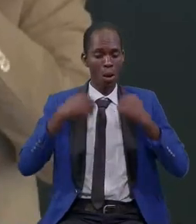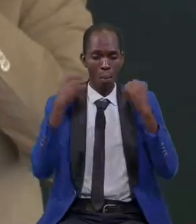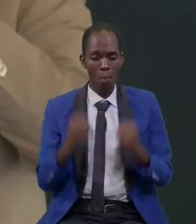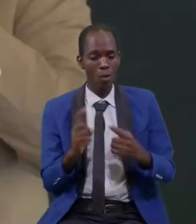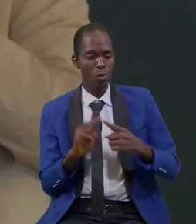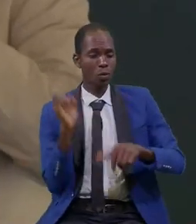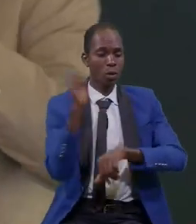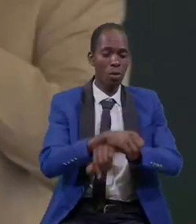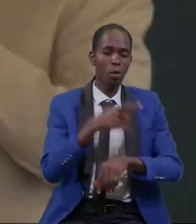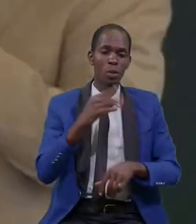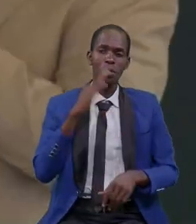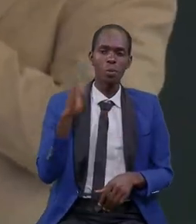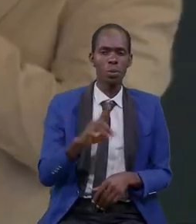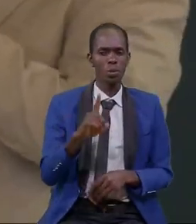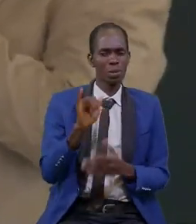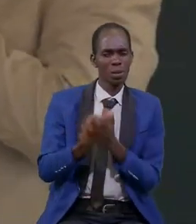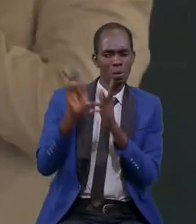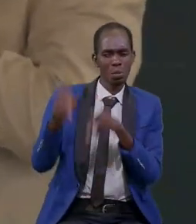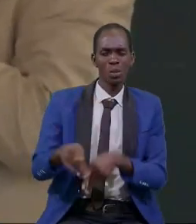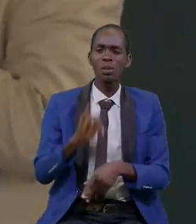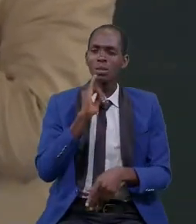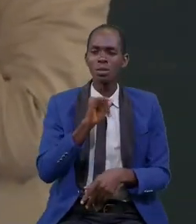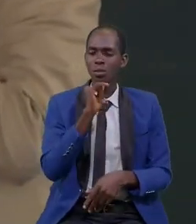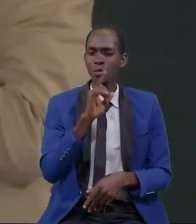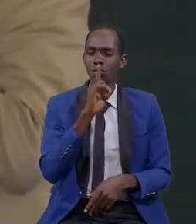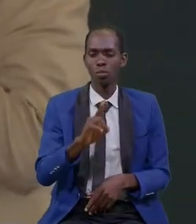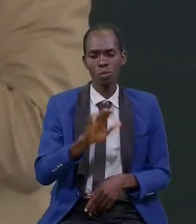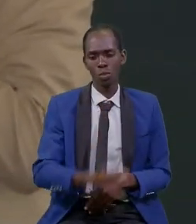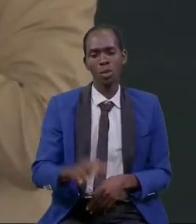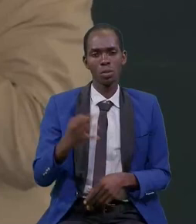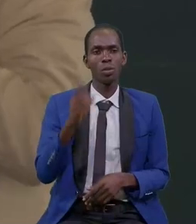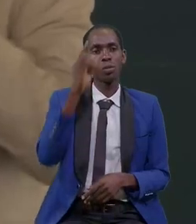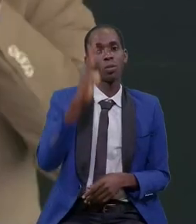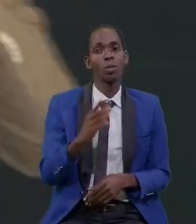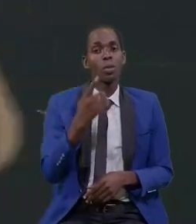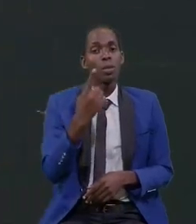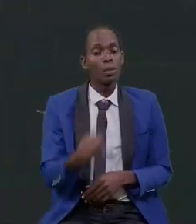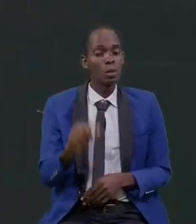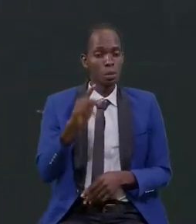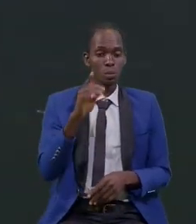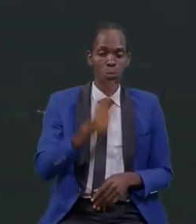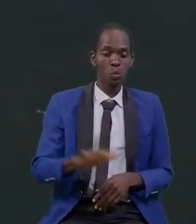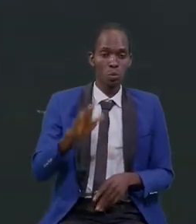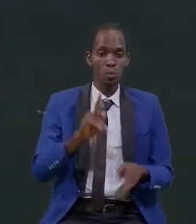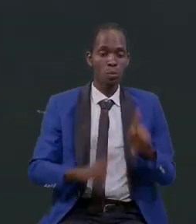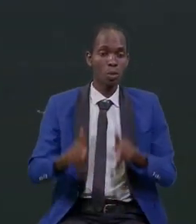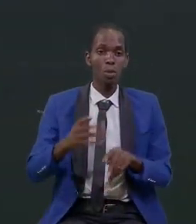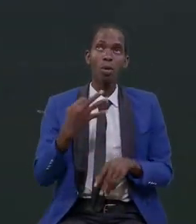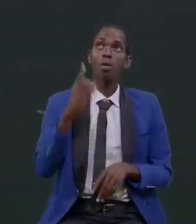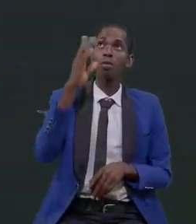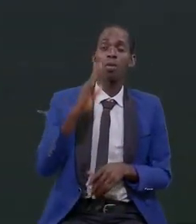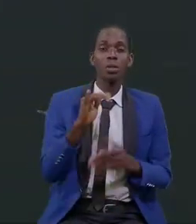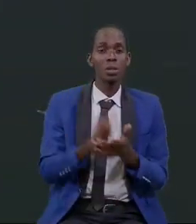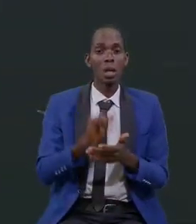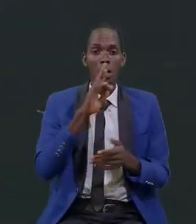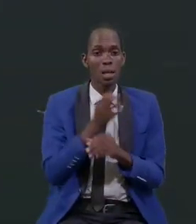vaincre. Ce n'est pas un enfant de Dieu. Les enfants de Dieu, ceux qui sont nés de nouveau, ceux-là qui